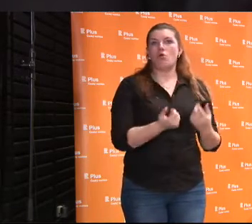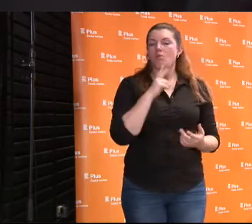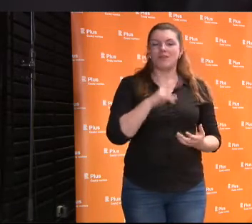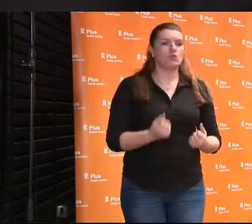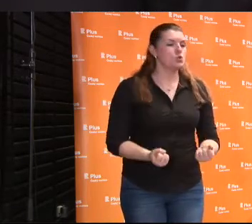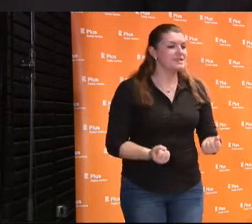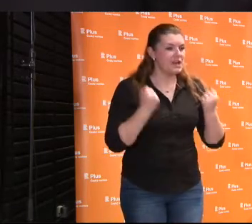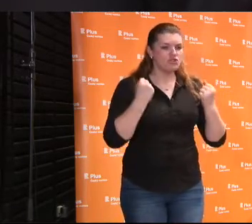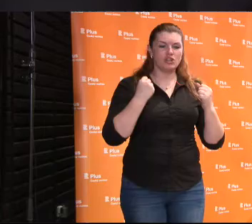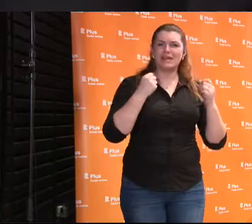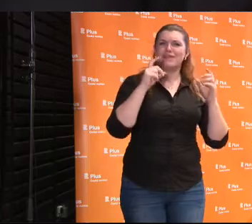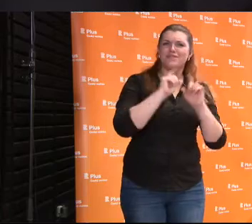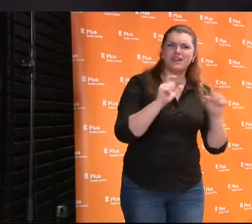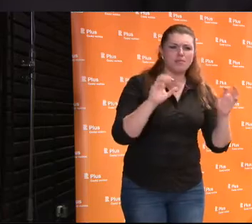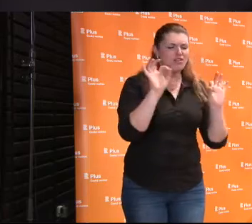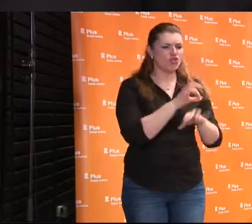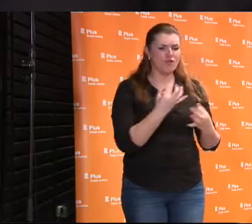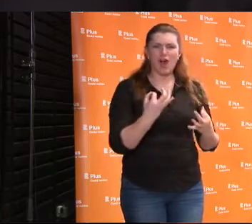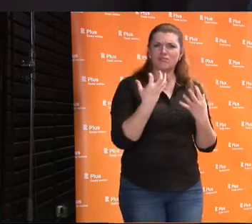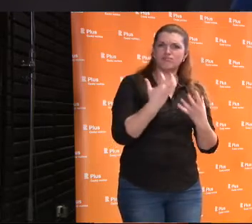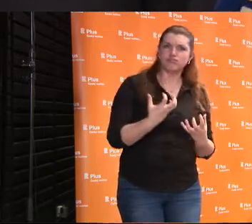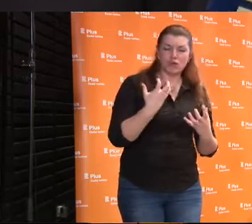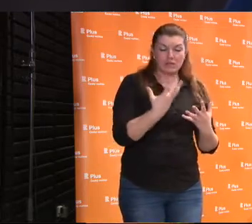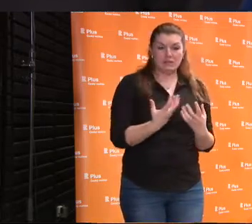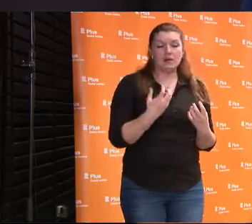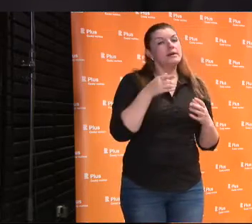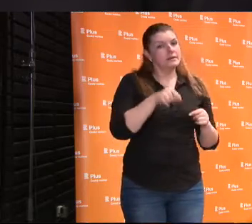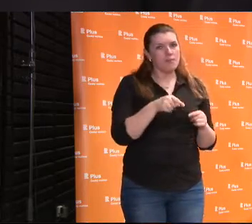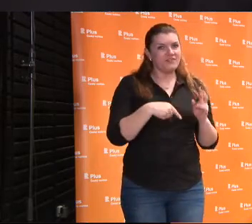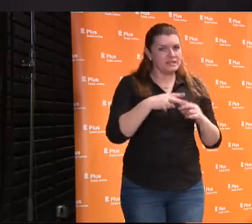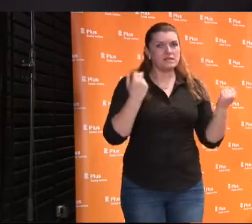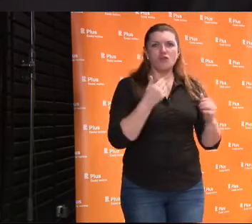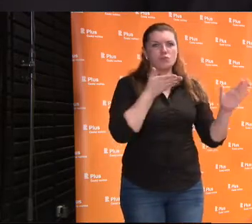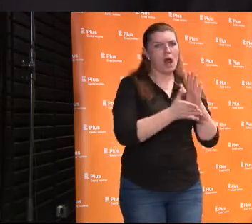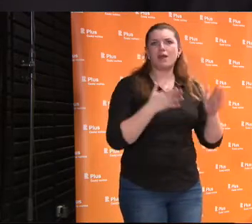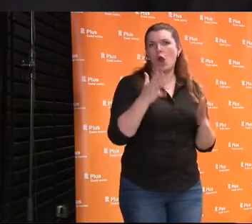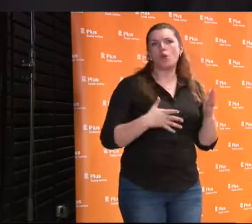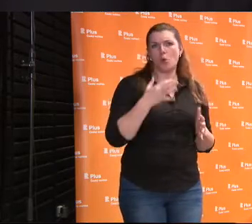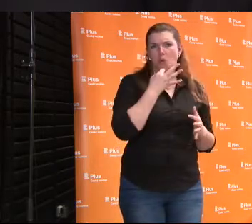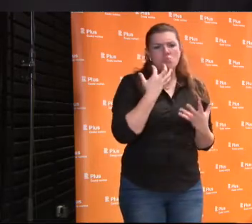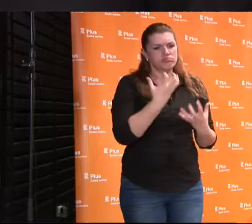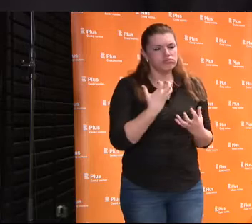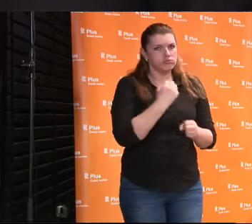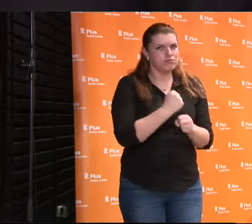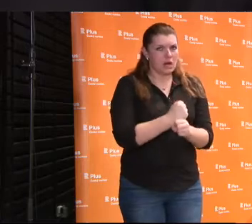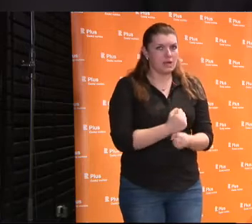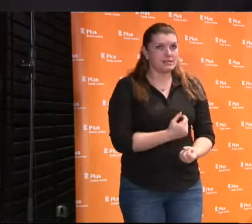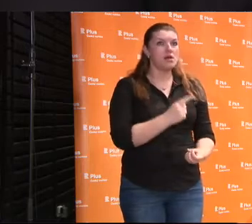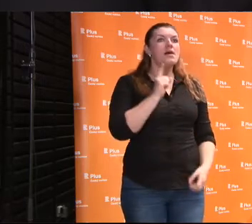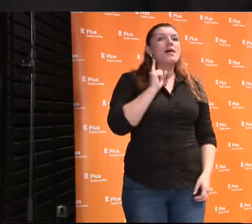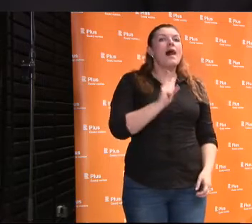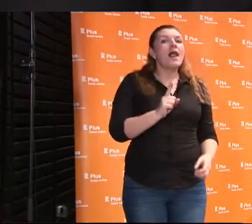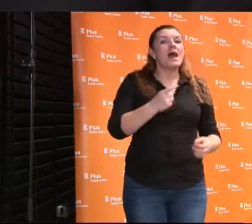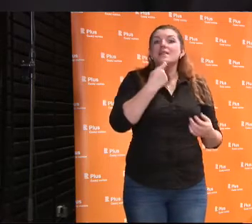provozech roboti nahrazují práce, nebo je ta tendence. Nicméně, abych se trošku odklonila od toho,